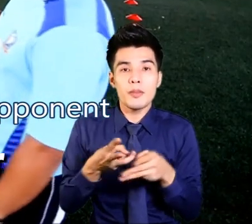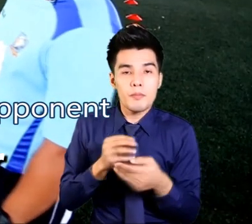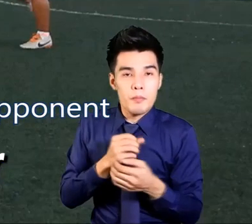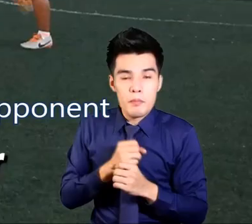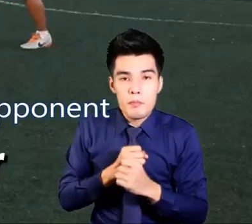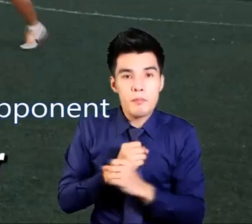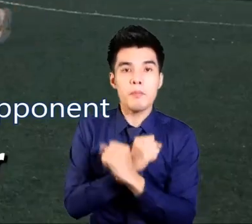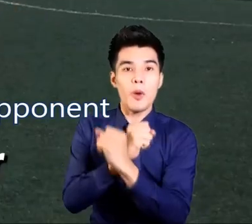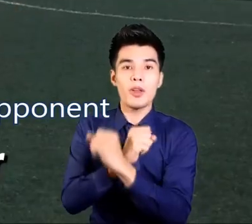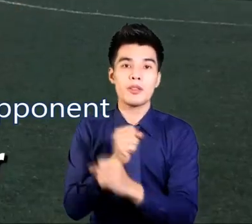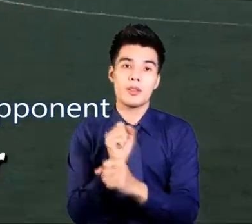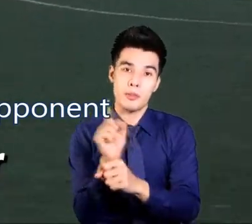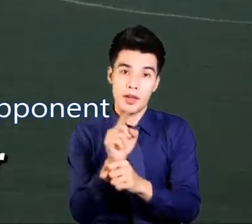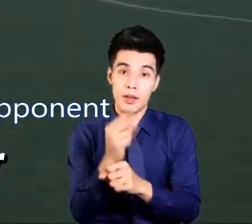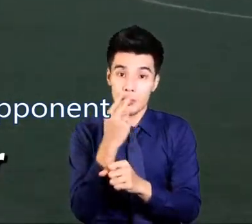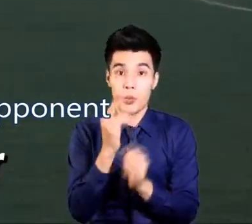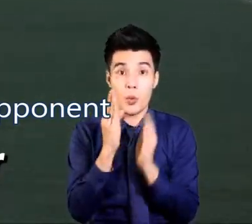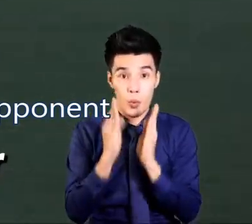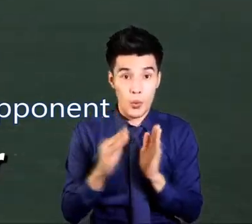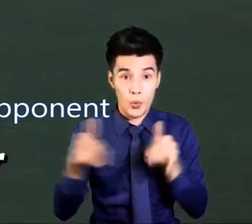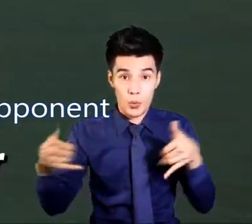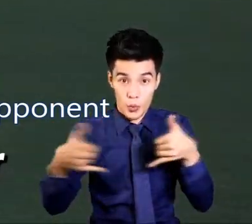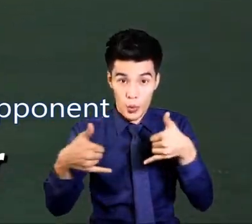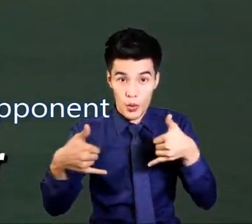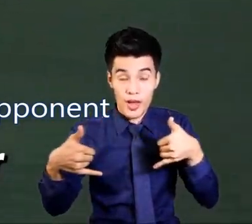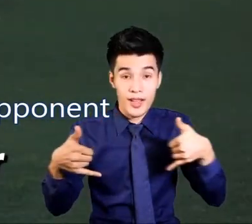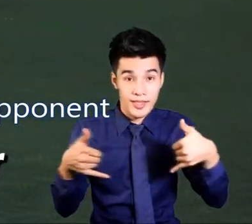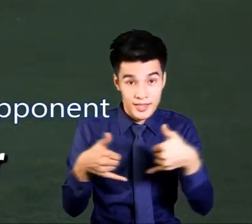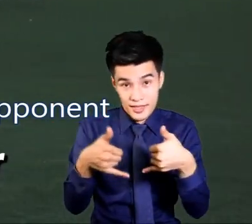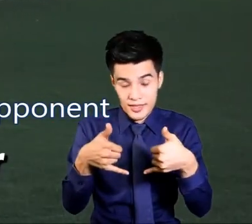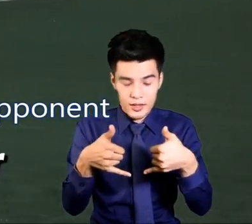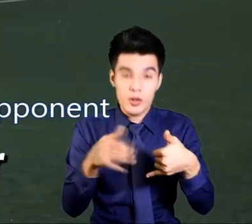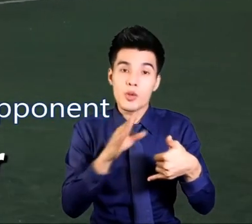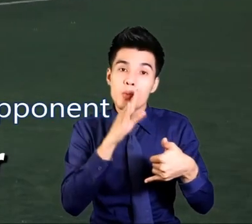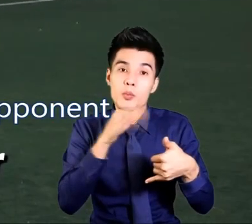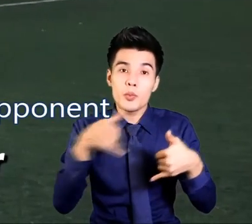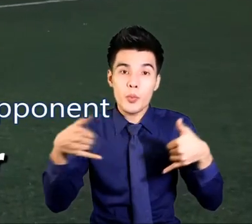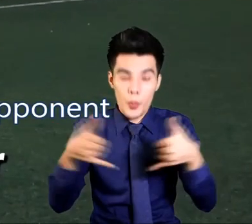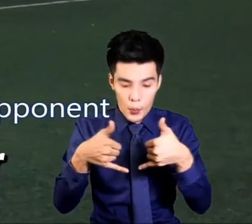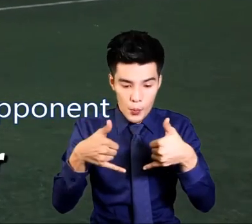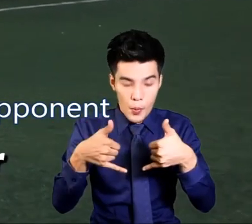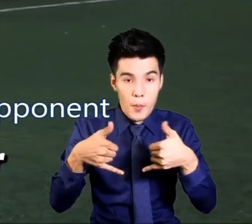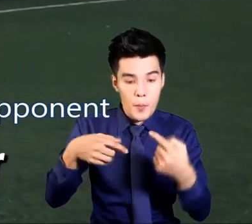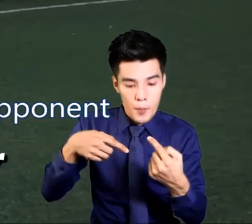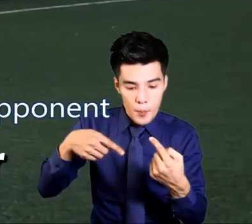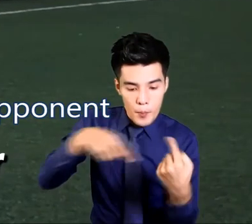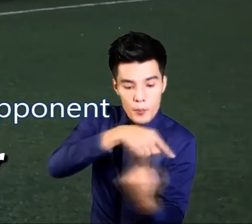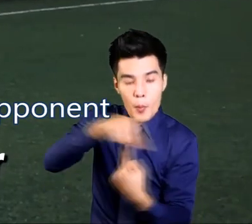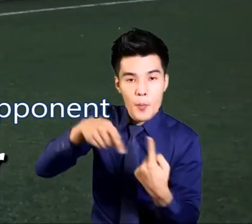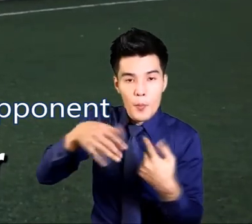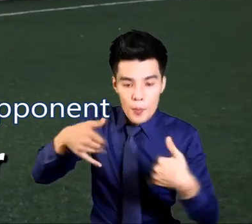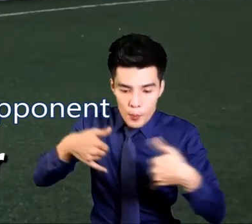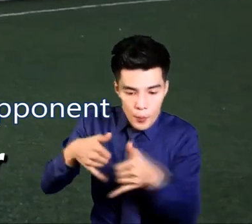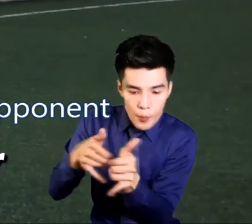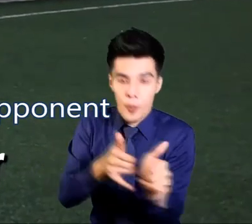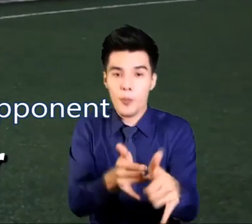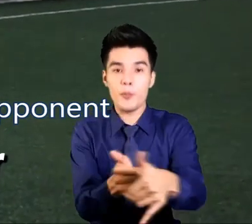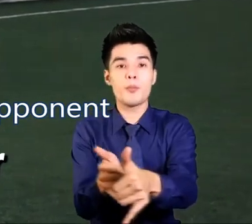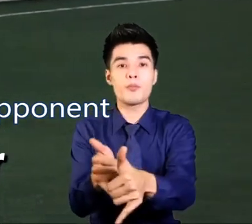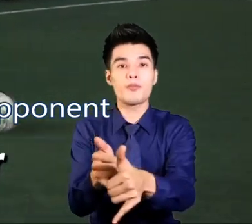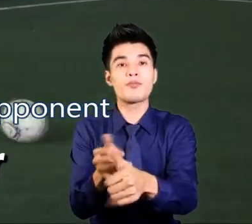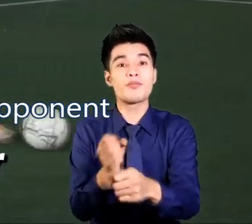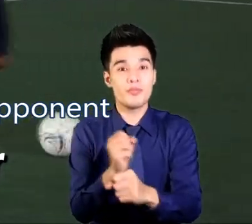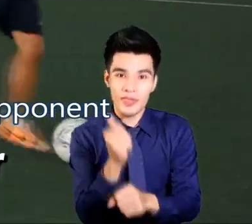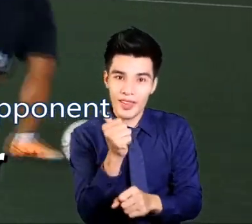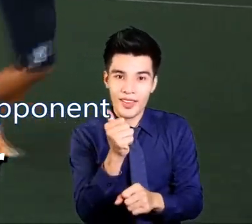ครับ2คนนะครับคนนึงเป็นู้ต่อสู้อีกคนนึงนะพอถึงสุดปุ๊บนี่นะครับนี่การหนีวหนีการประกบ